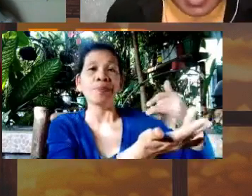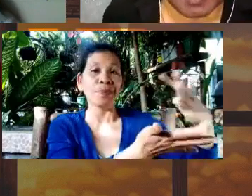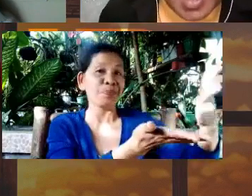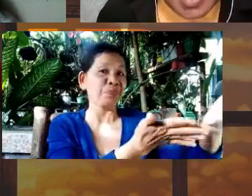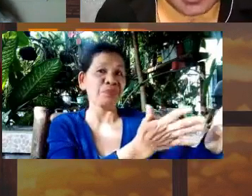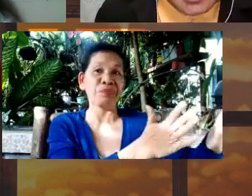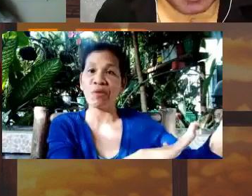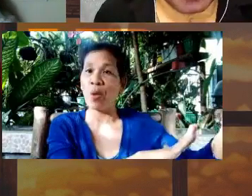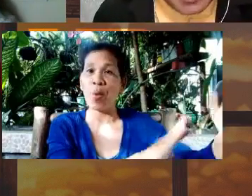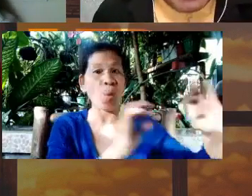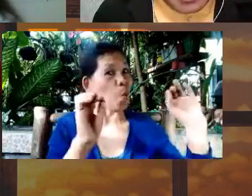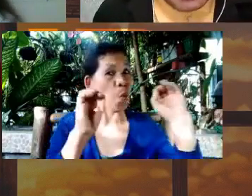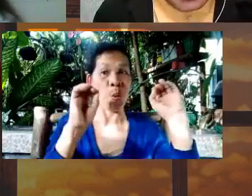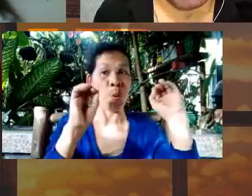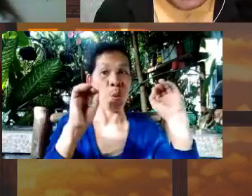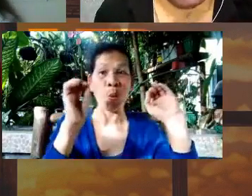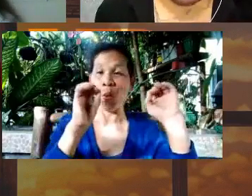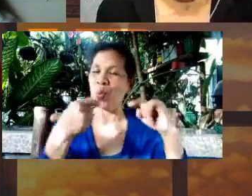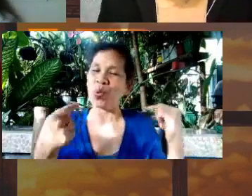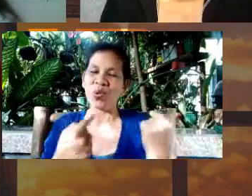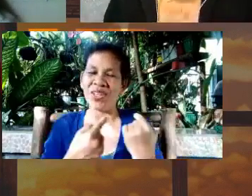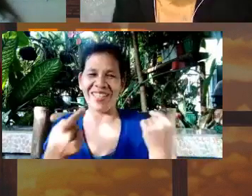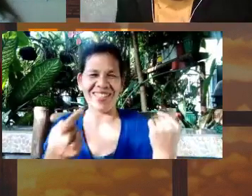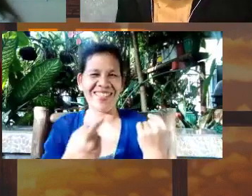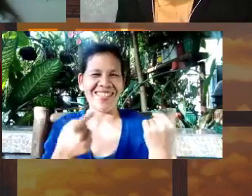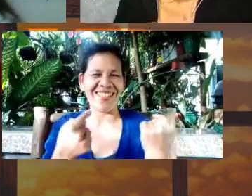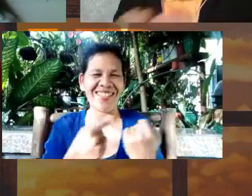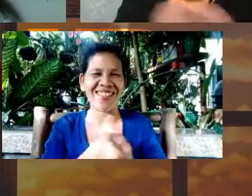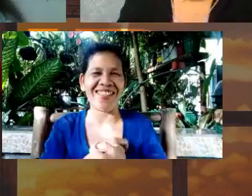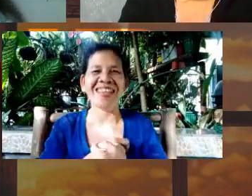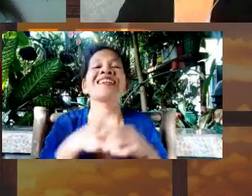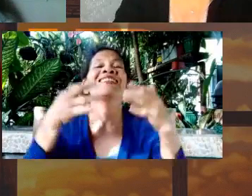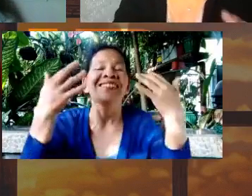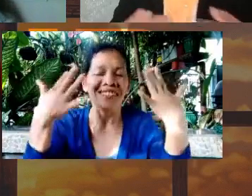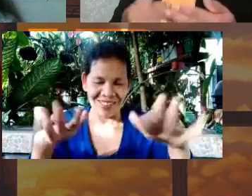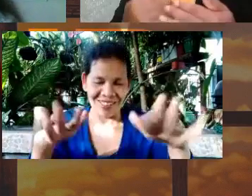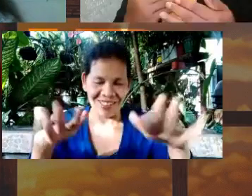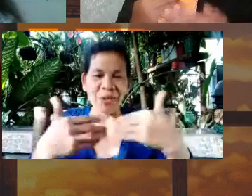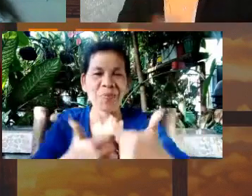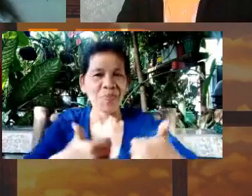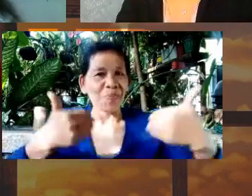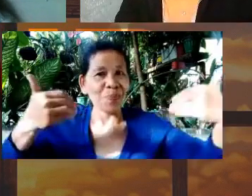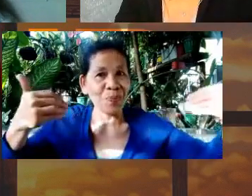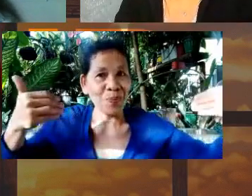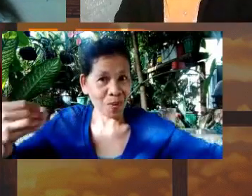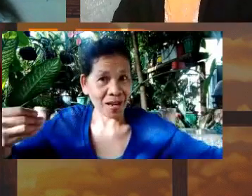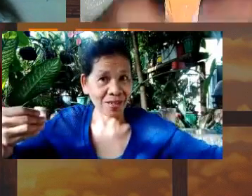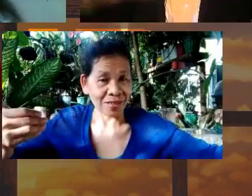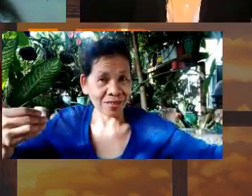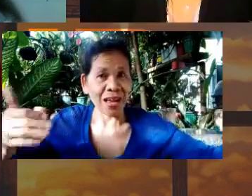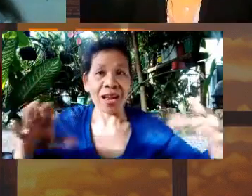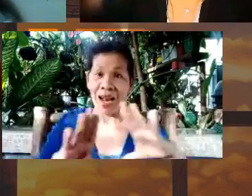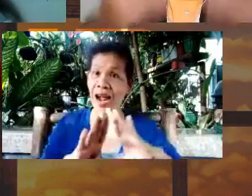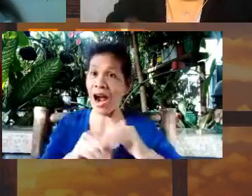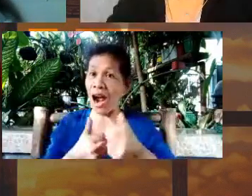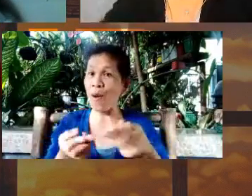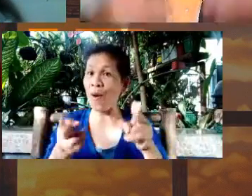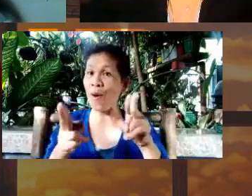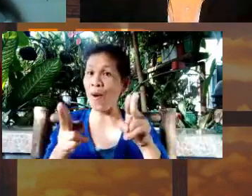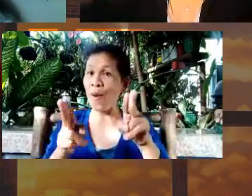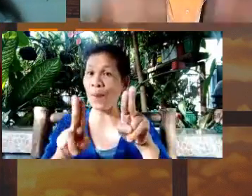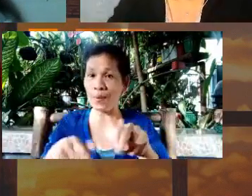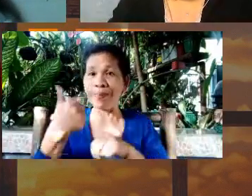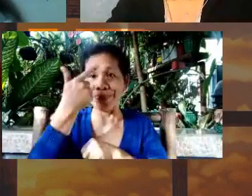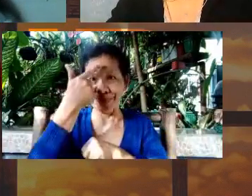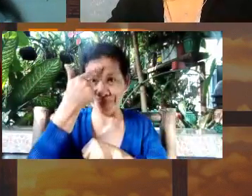pong kasalanan mag-i-exist, mga minamahal, mga kapatid ko. Naihiwalay na po. Pero paano pong nangyari yon? Dahilan po